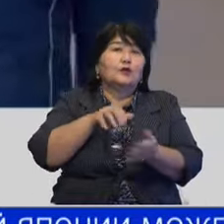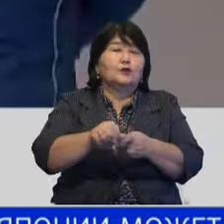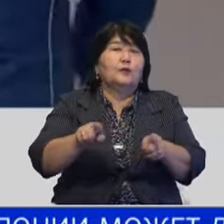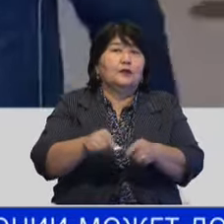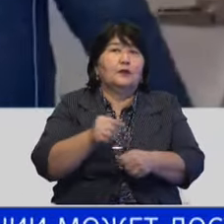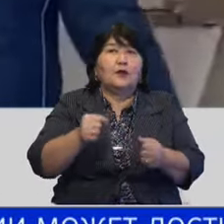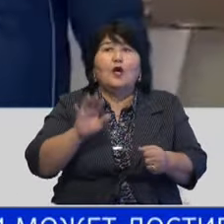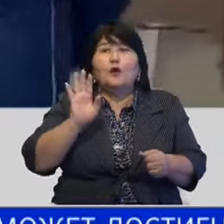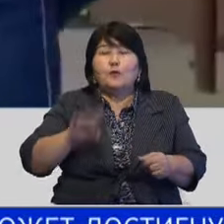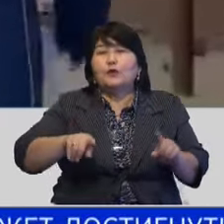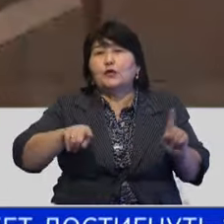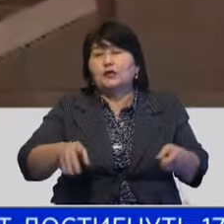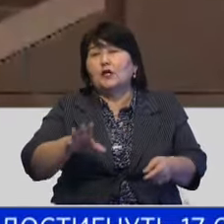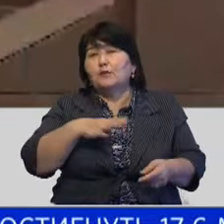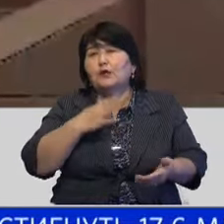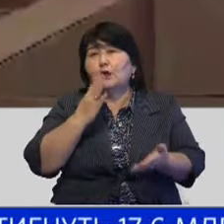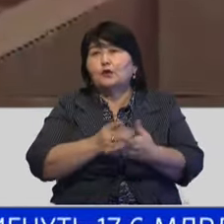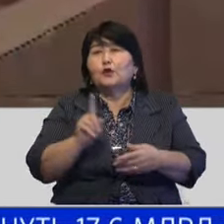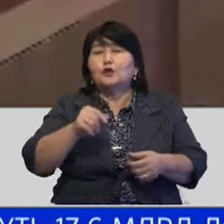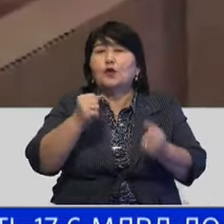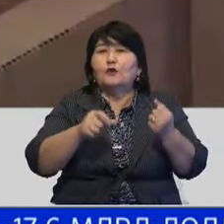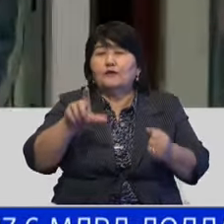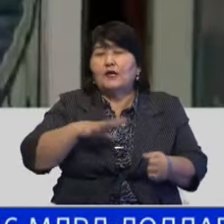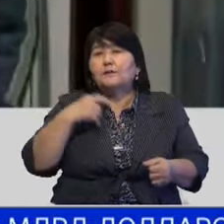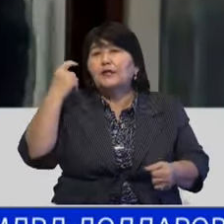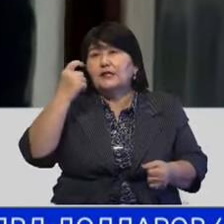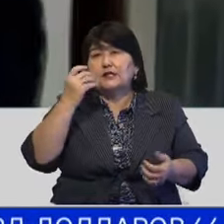полном ходу после задержания было установлено что водитель был в нетрезвом состоянии